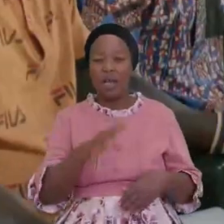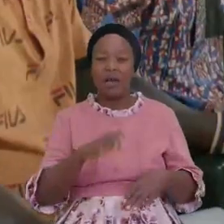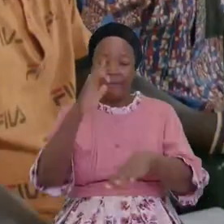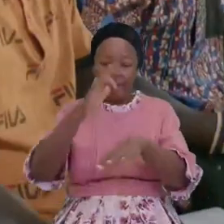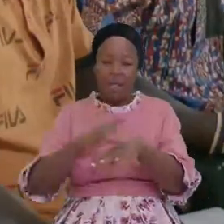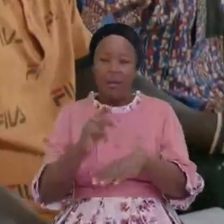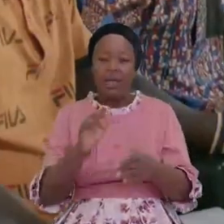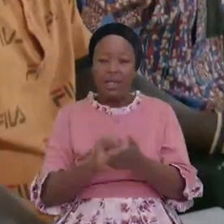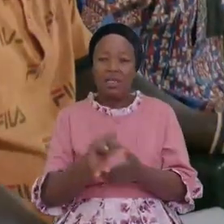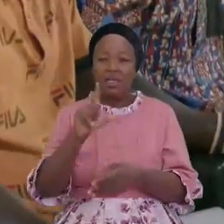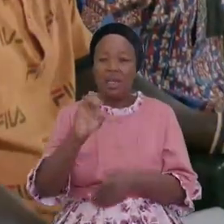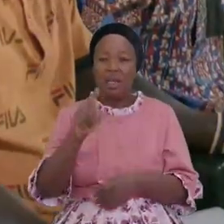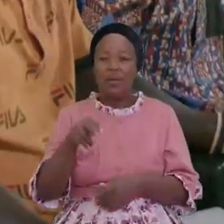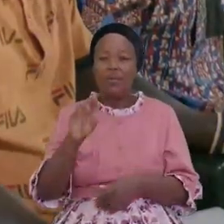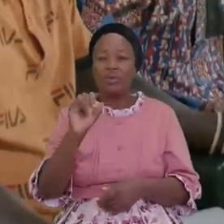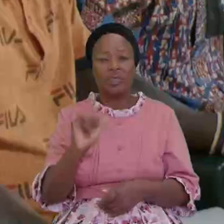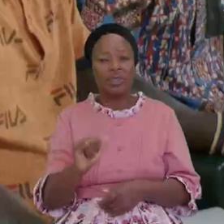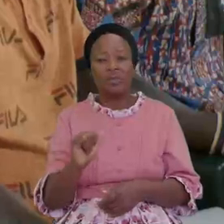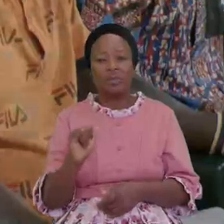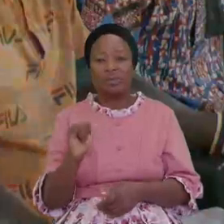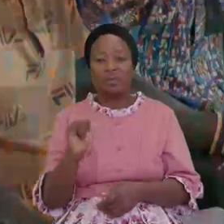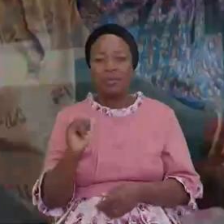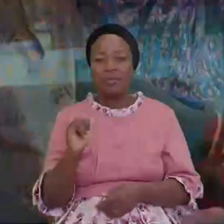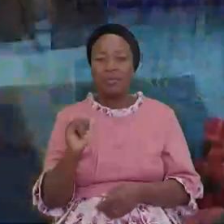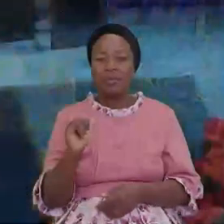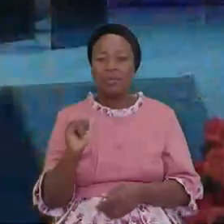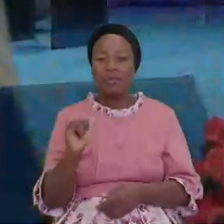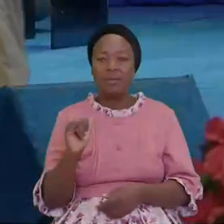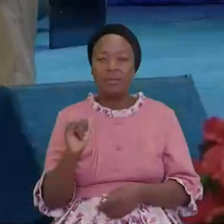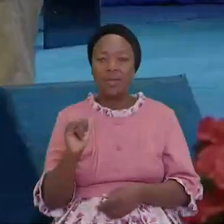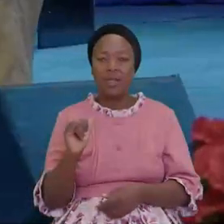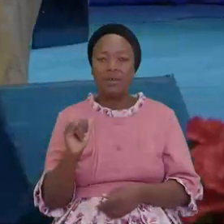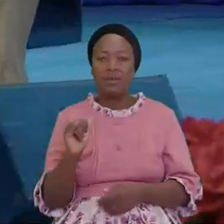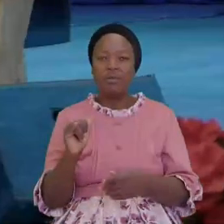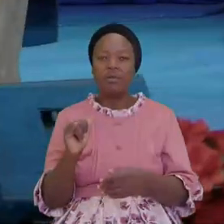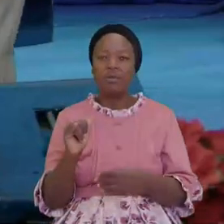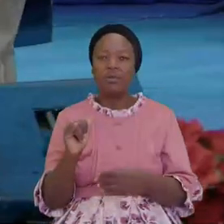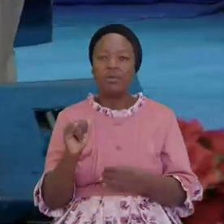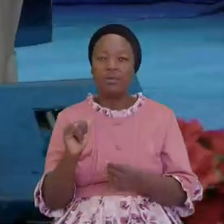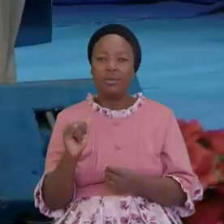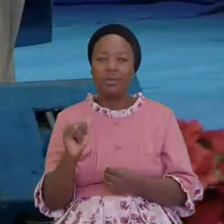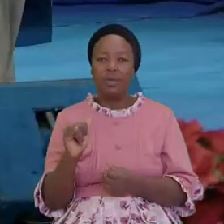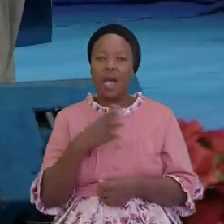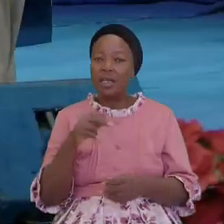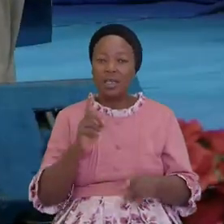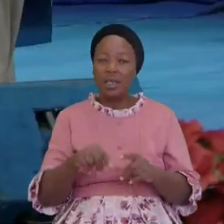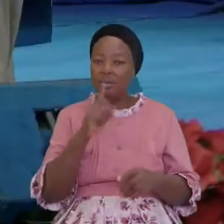Jusqu'à ce que les autres parties du corps sont affectées par la lèpre et deviennent incurables.